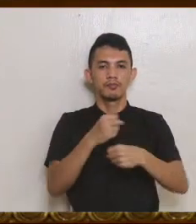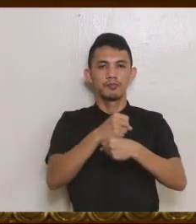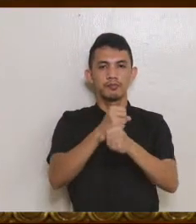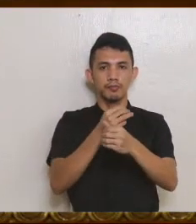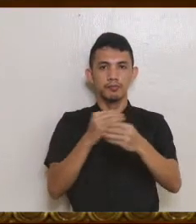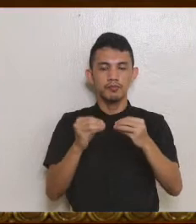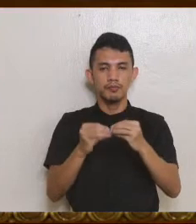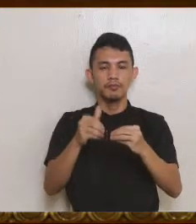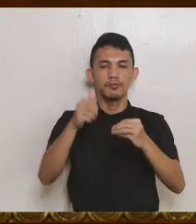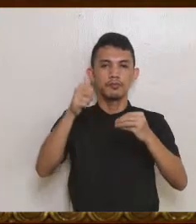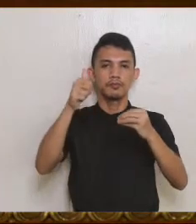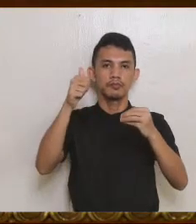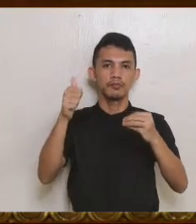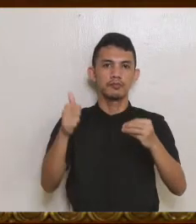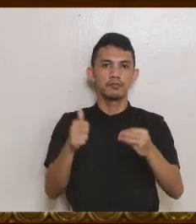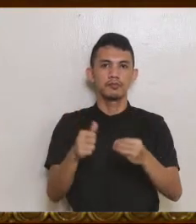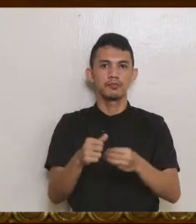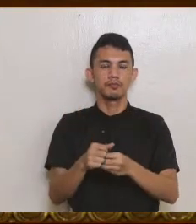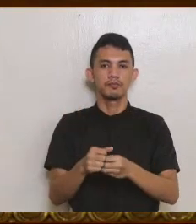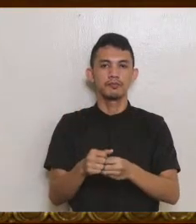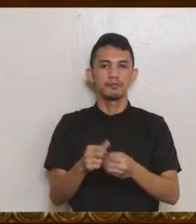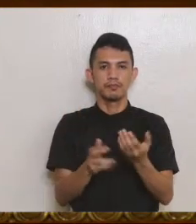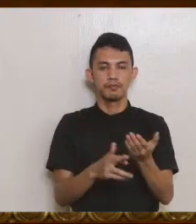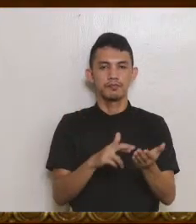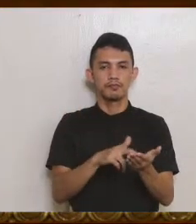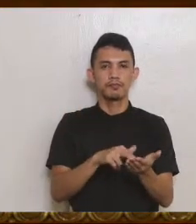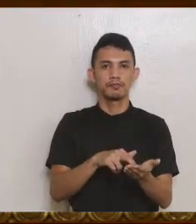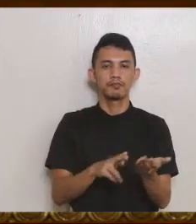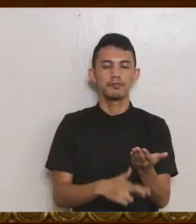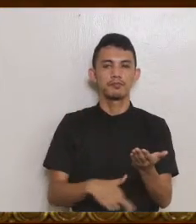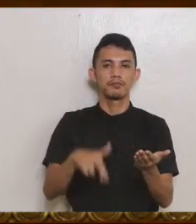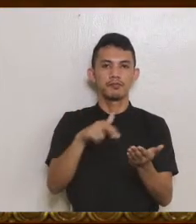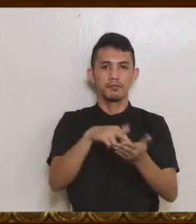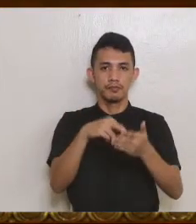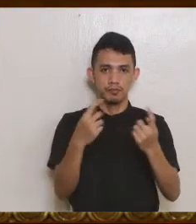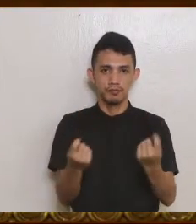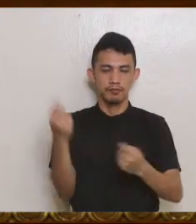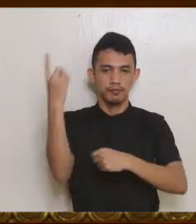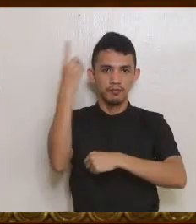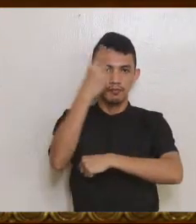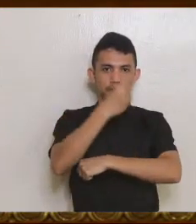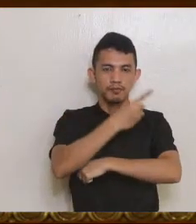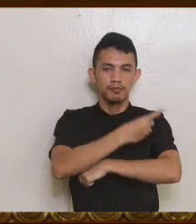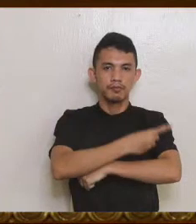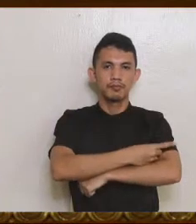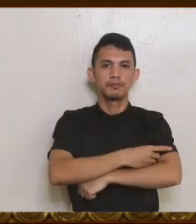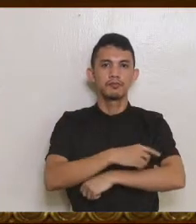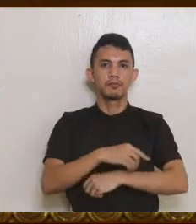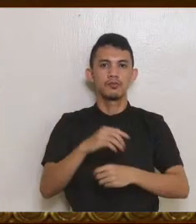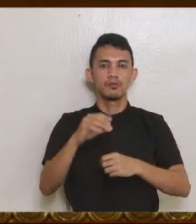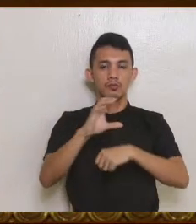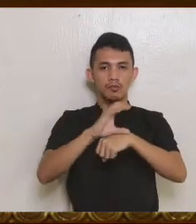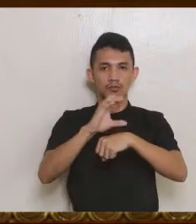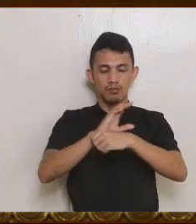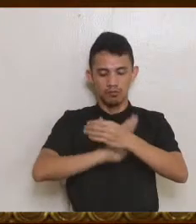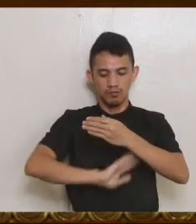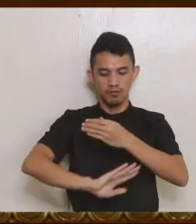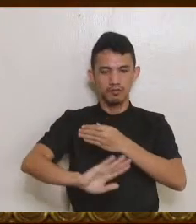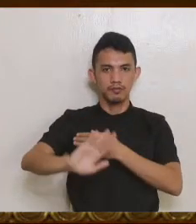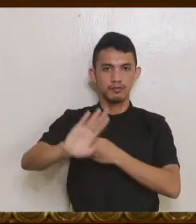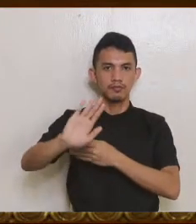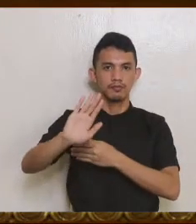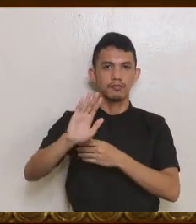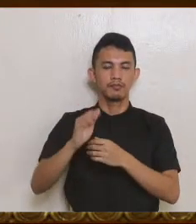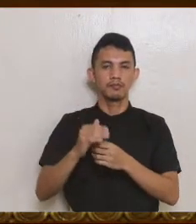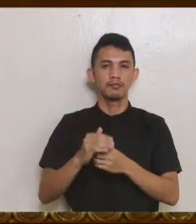Pasko sa pagkabanhaw. Nining adlaw sa pagsugod na himugso ang simbahan, sa